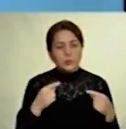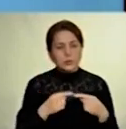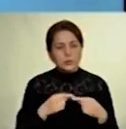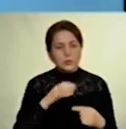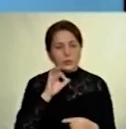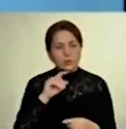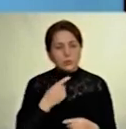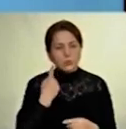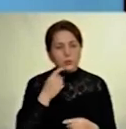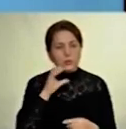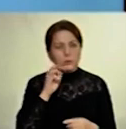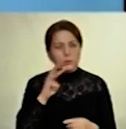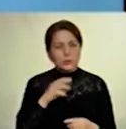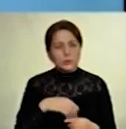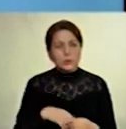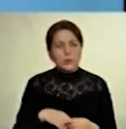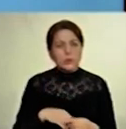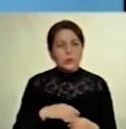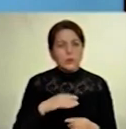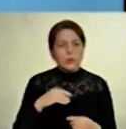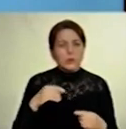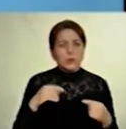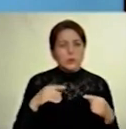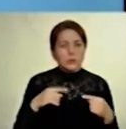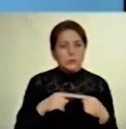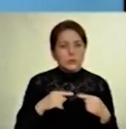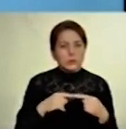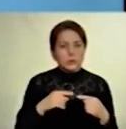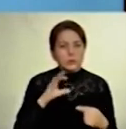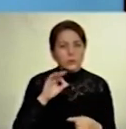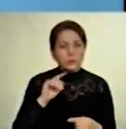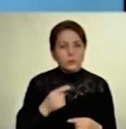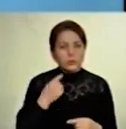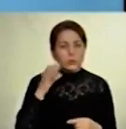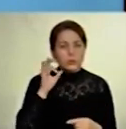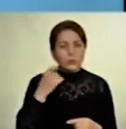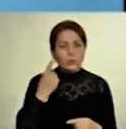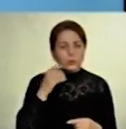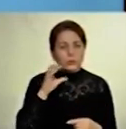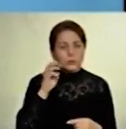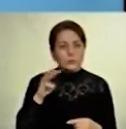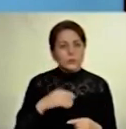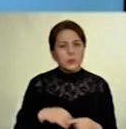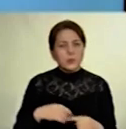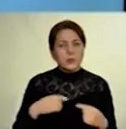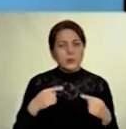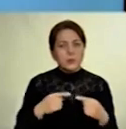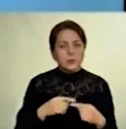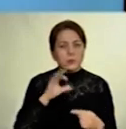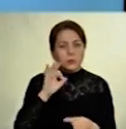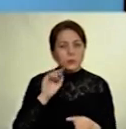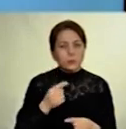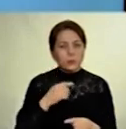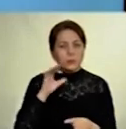Demak, aniqligi 0.10 sm, aniqligi 0.1000 sm, aniqligi